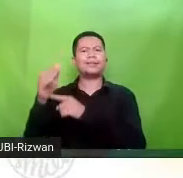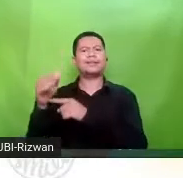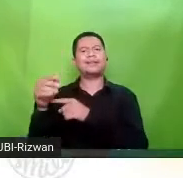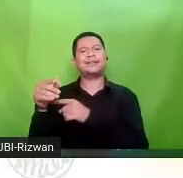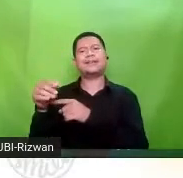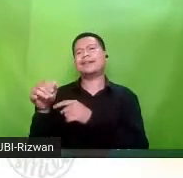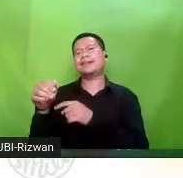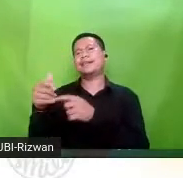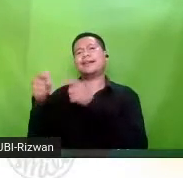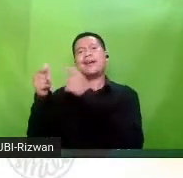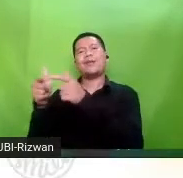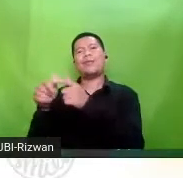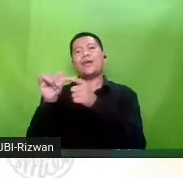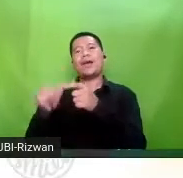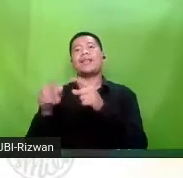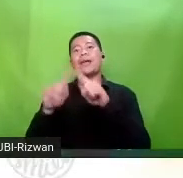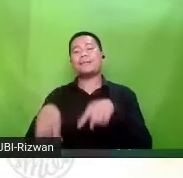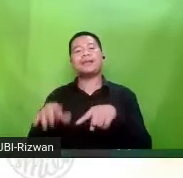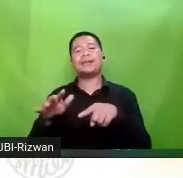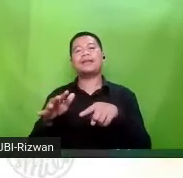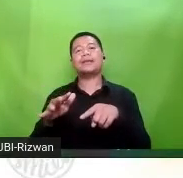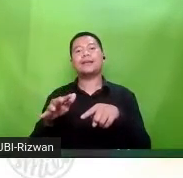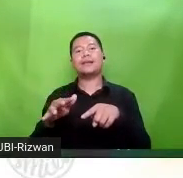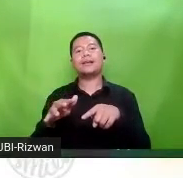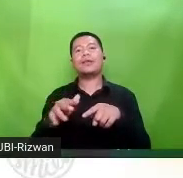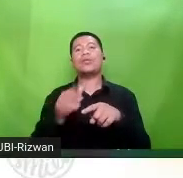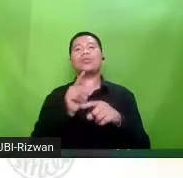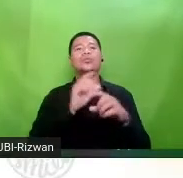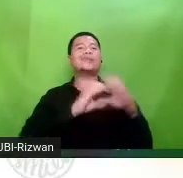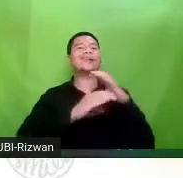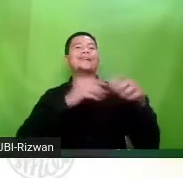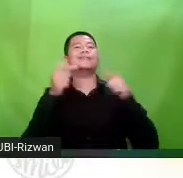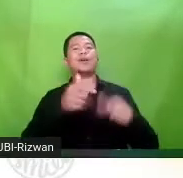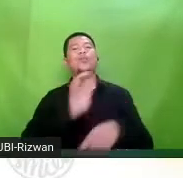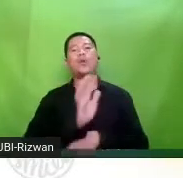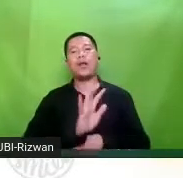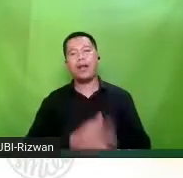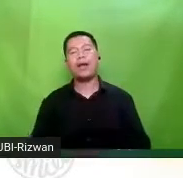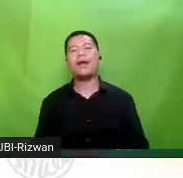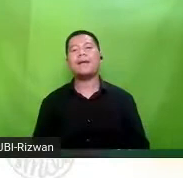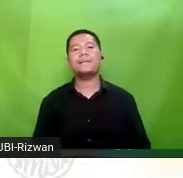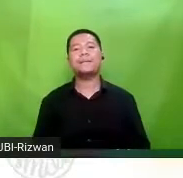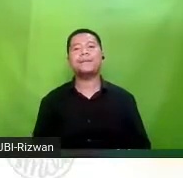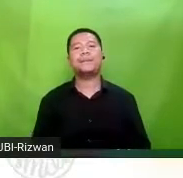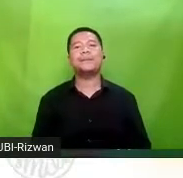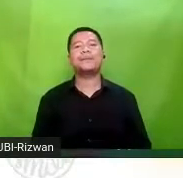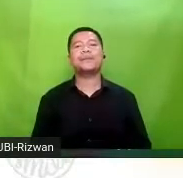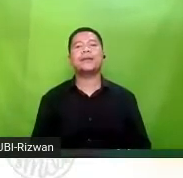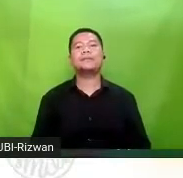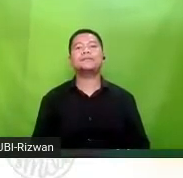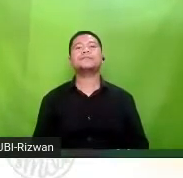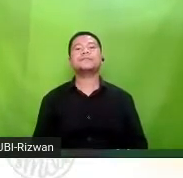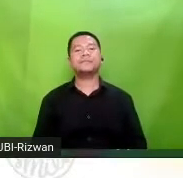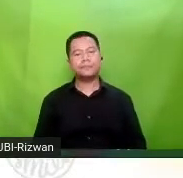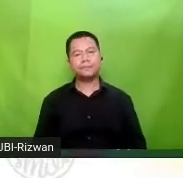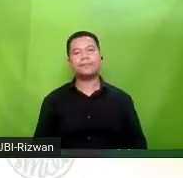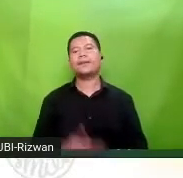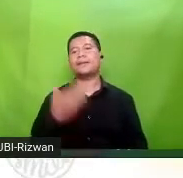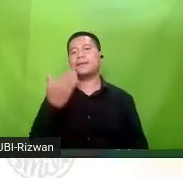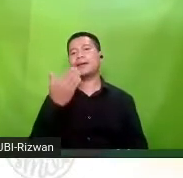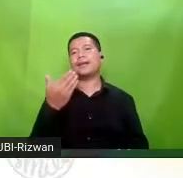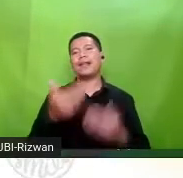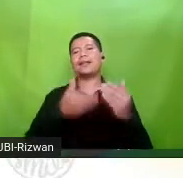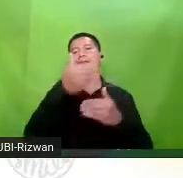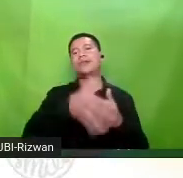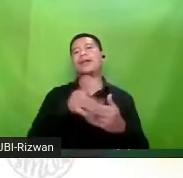tetapi tidak terganggu untuk interaksinya. Nah, gejala berikutnya adalah gangguan-gangguan perilaku. Ya. Gangguan